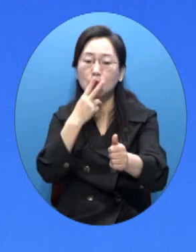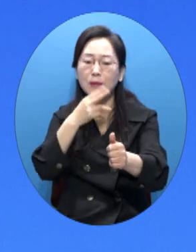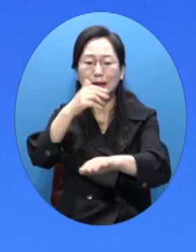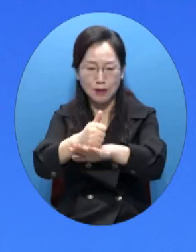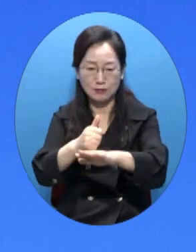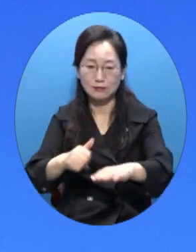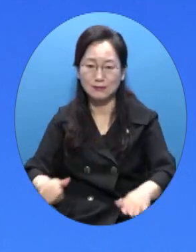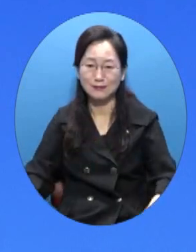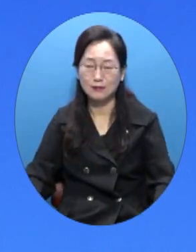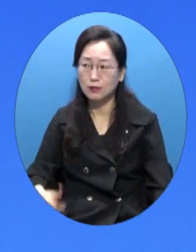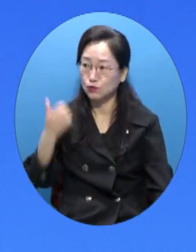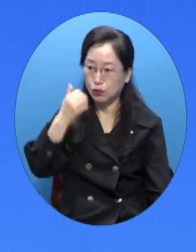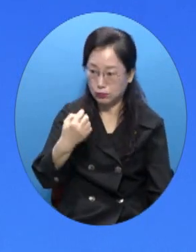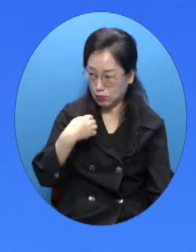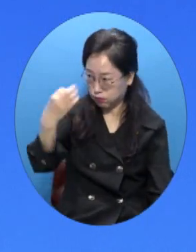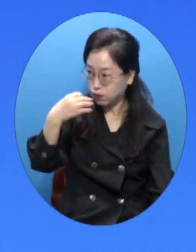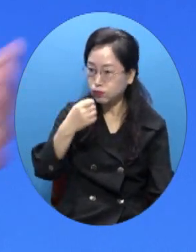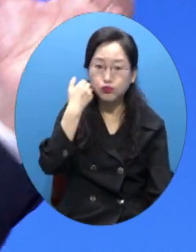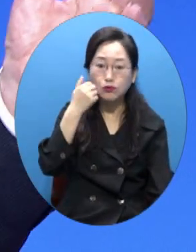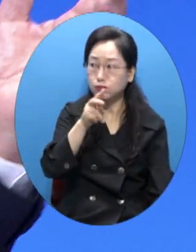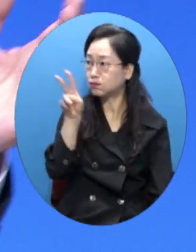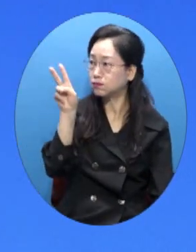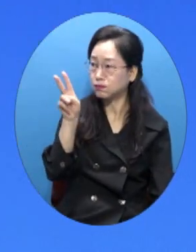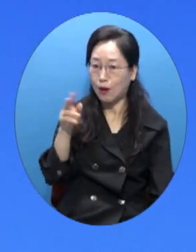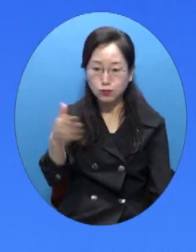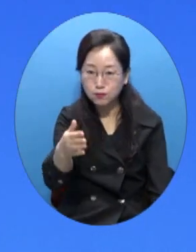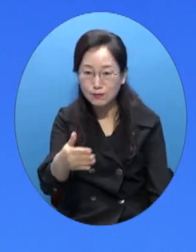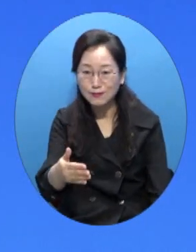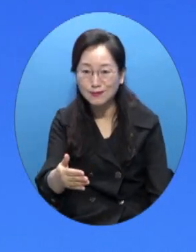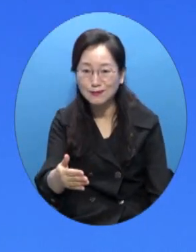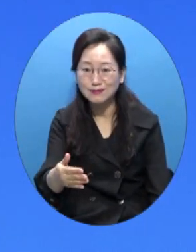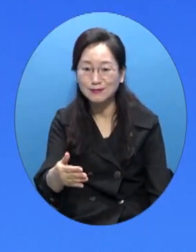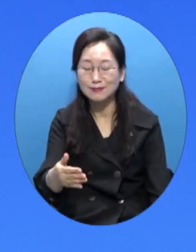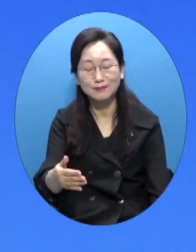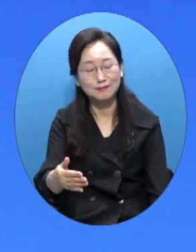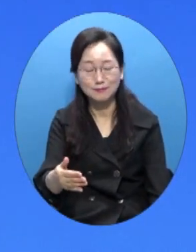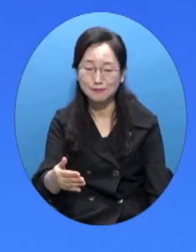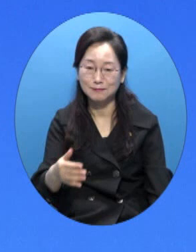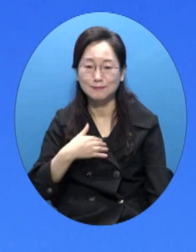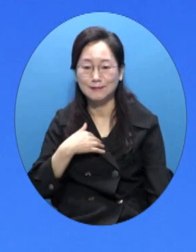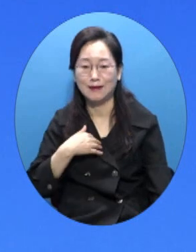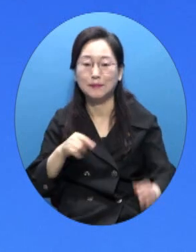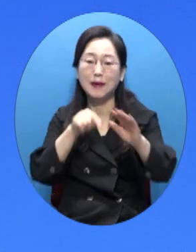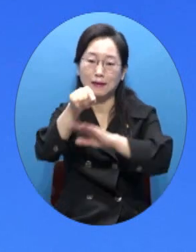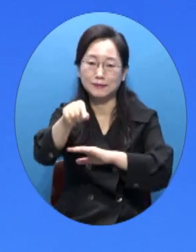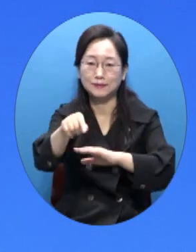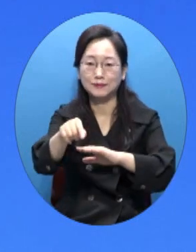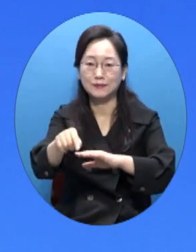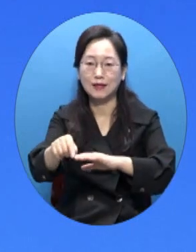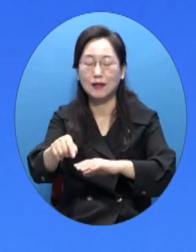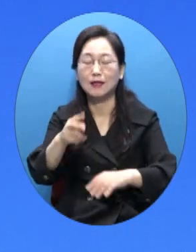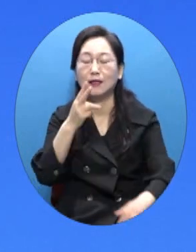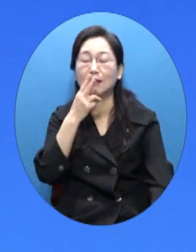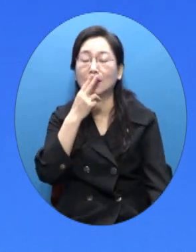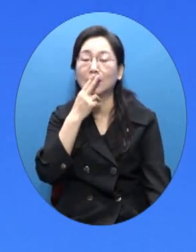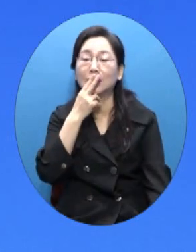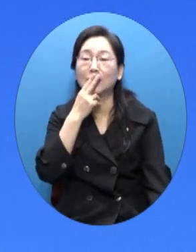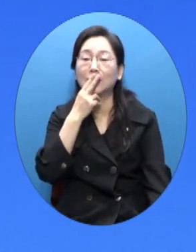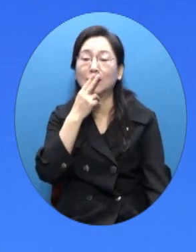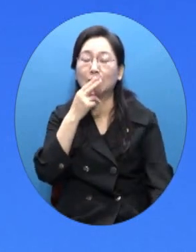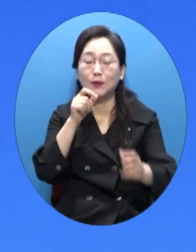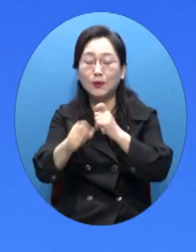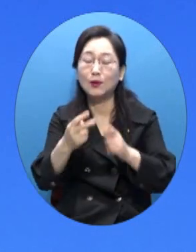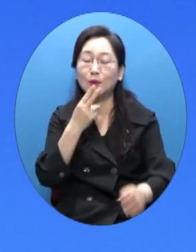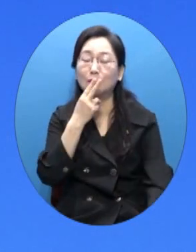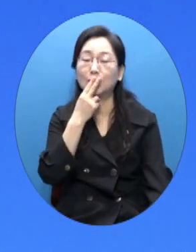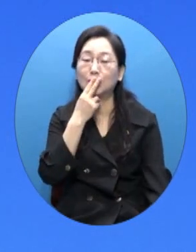담배야. 누가 나한테 뭐라 그러나 하고 뒤로 보니까 아무도 없어요. 그래서 나가가지고 담배를 입 불에